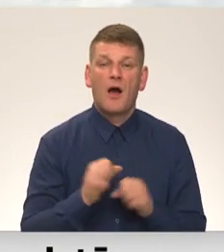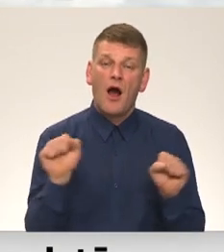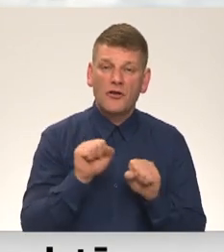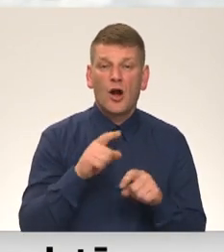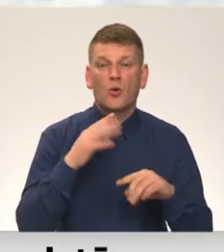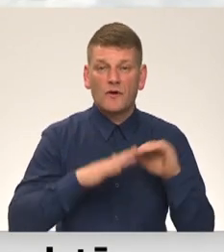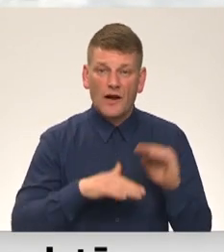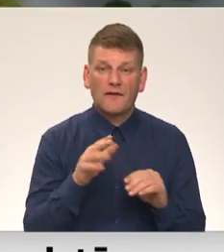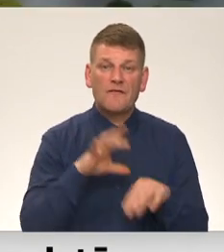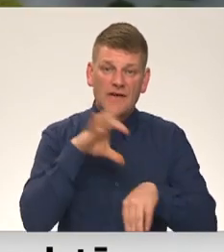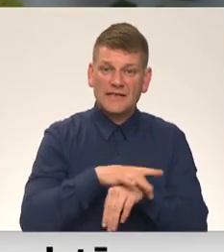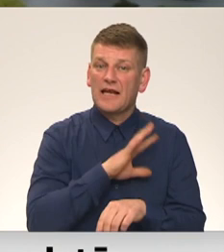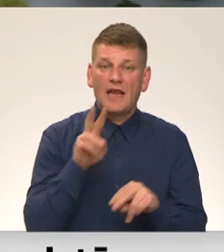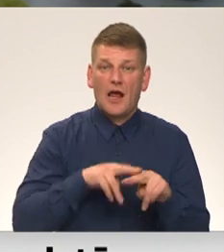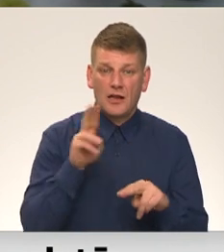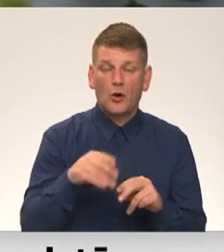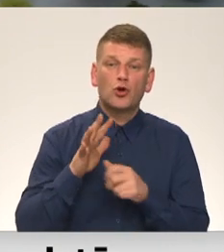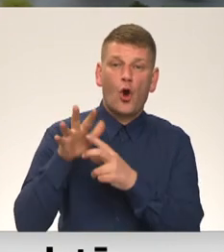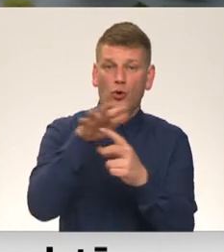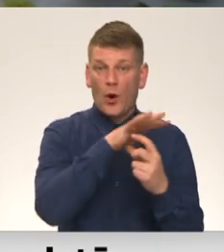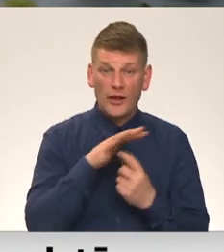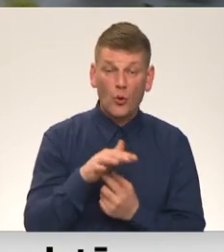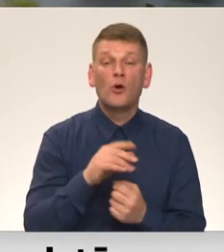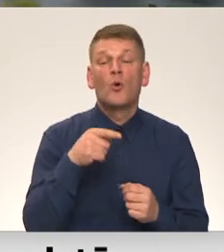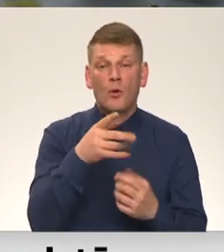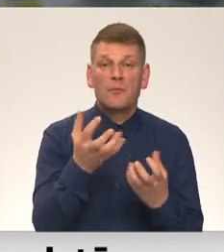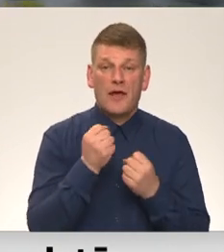un kvalitatīvāk fiksēt neatļautu dronu lidojumus un